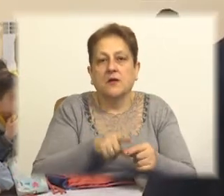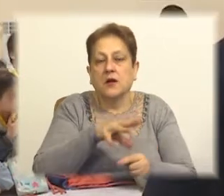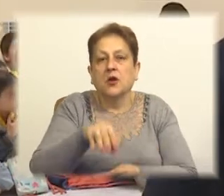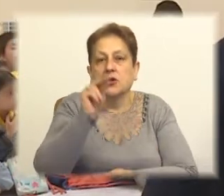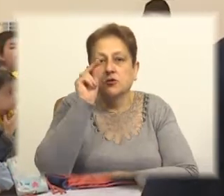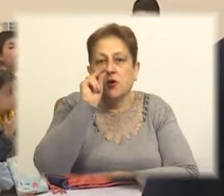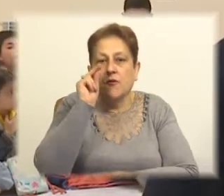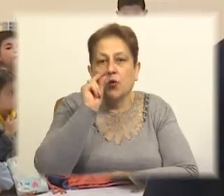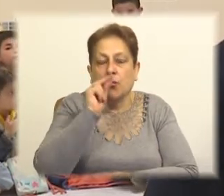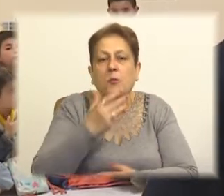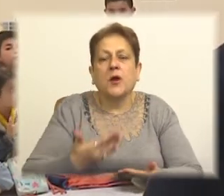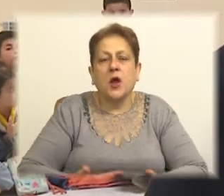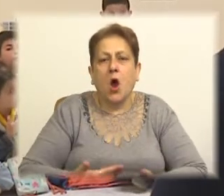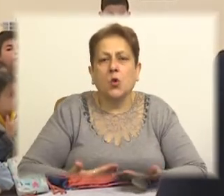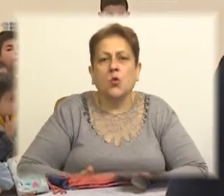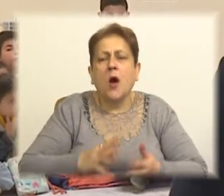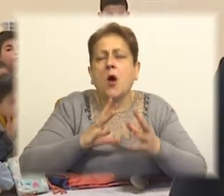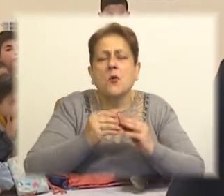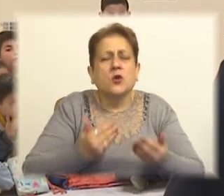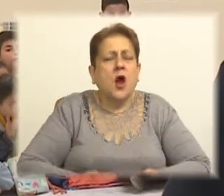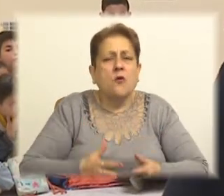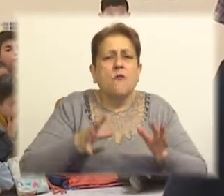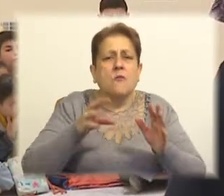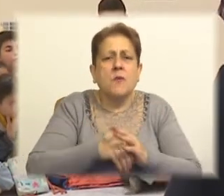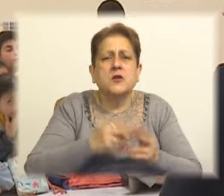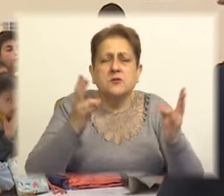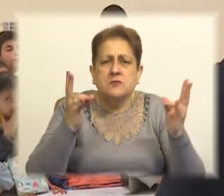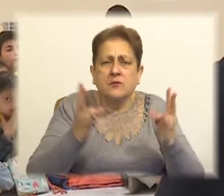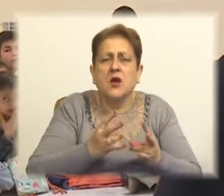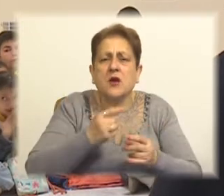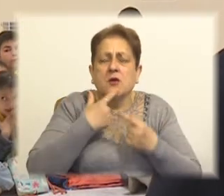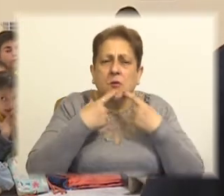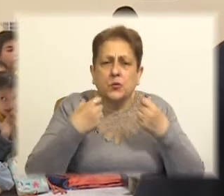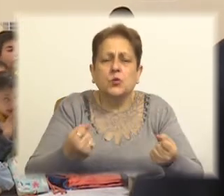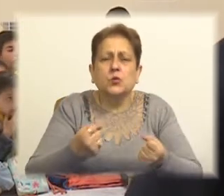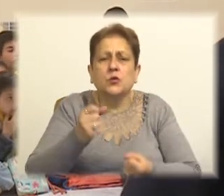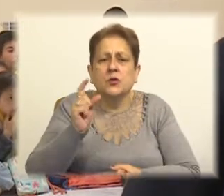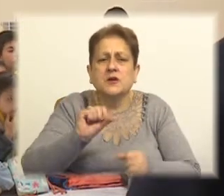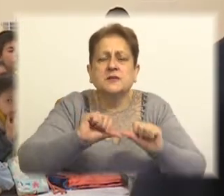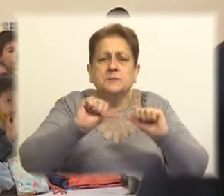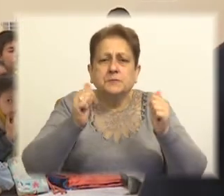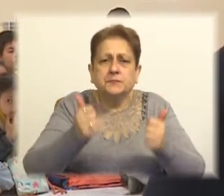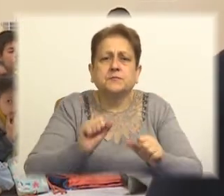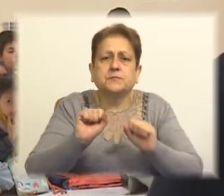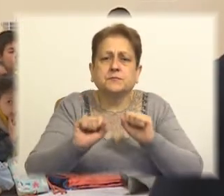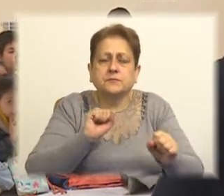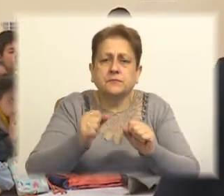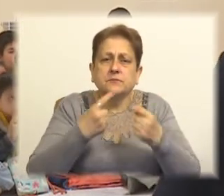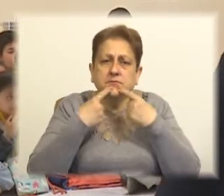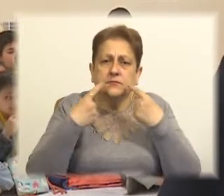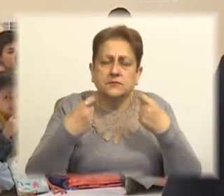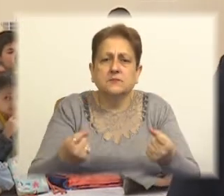են կյանքում ամբողջ կյանքի ընթացքի համար որոշակի հմտություններ է ձևավորվում իրենց մեջ, ղեկավարման